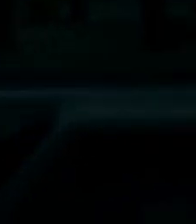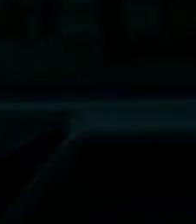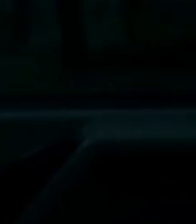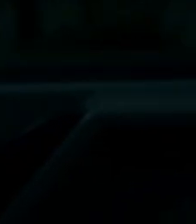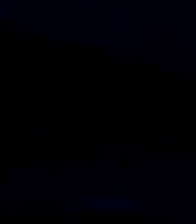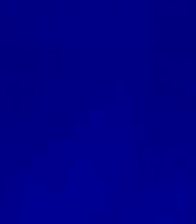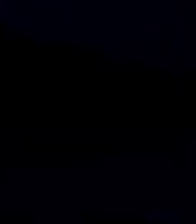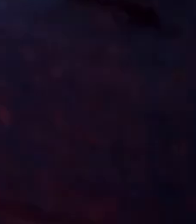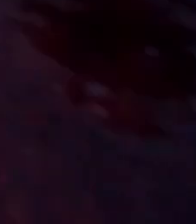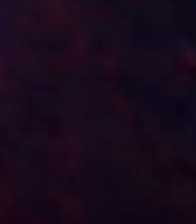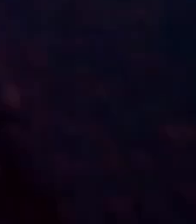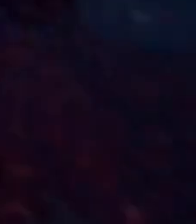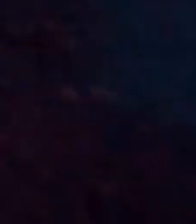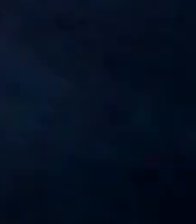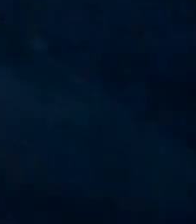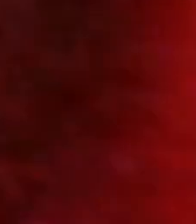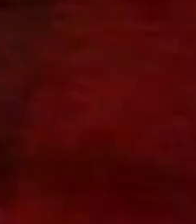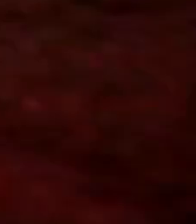в себе.